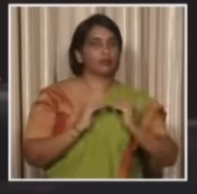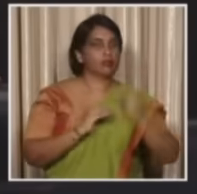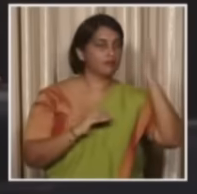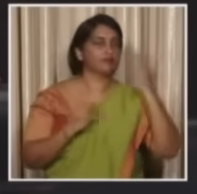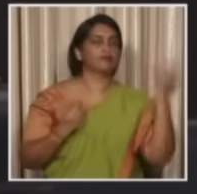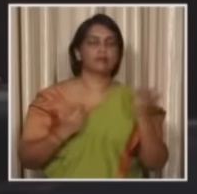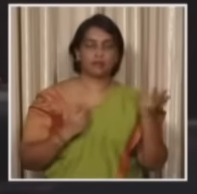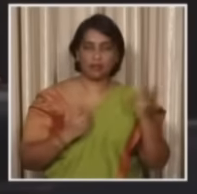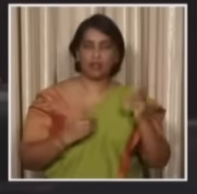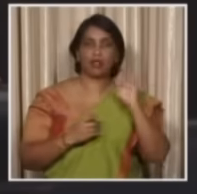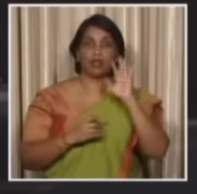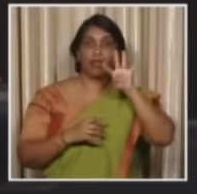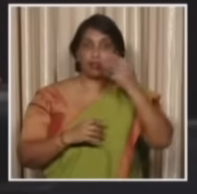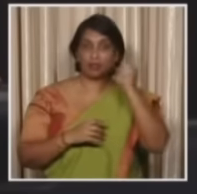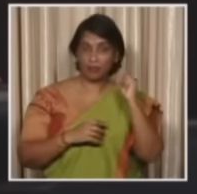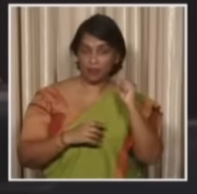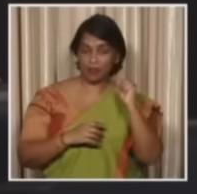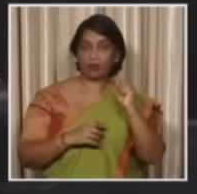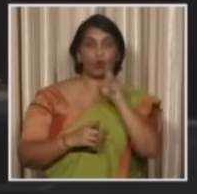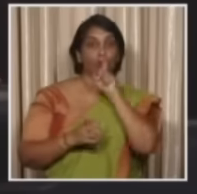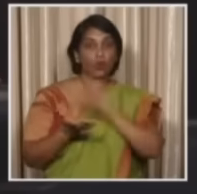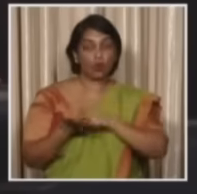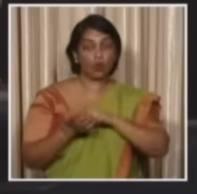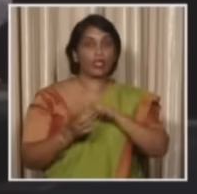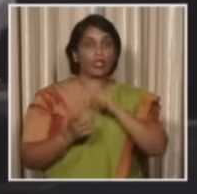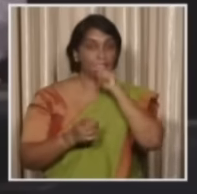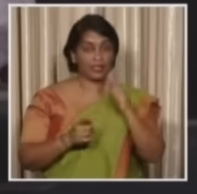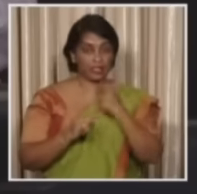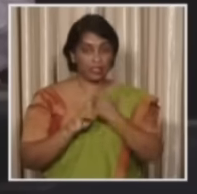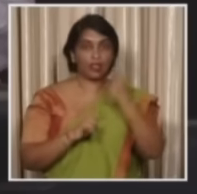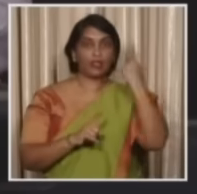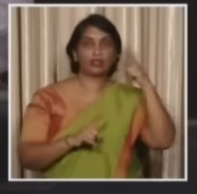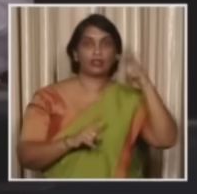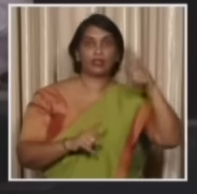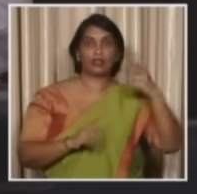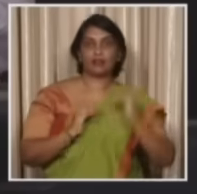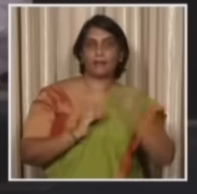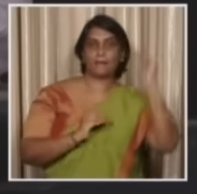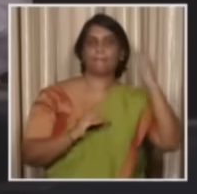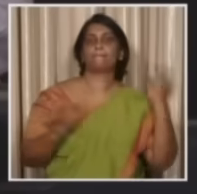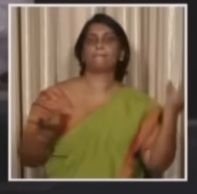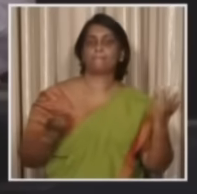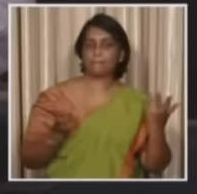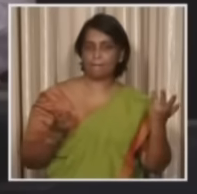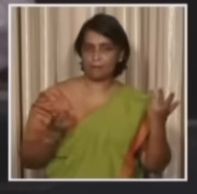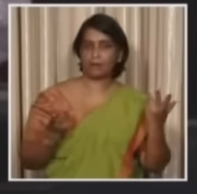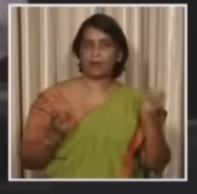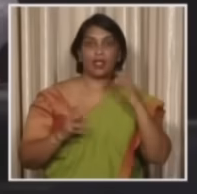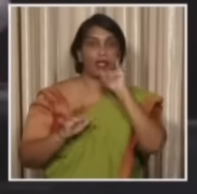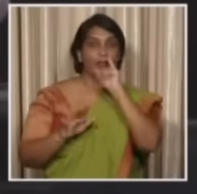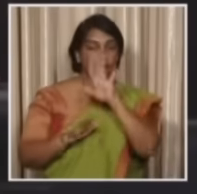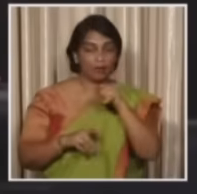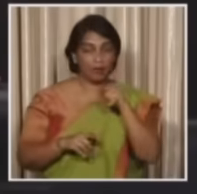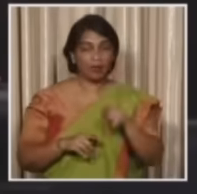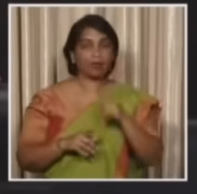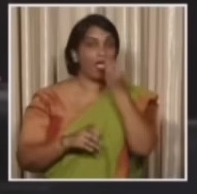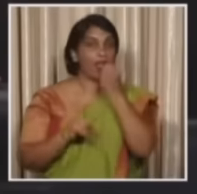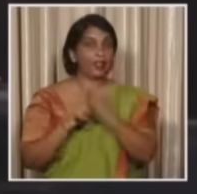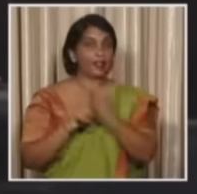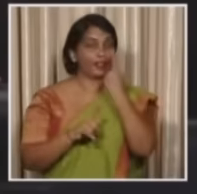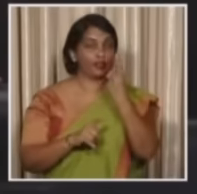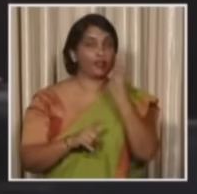බෑ. රුපියල් 450ට තිබිච්ච කුකුල් මස් කිලෝ එක රුපියල් 1200ට වැඩි වෙන්නත් බෑ. රුපියල් 65ට තිබිච්ච හාල් කිලෝ